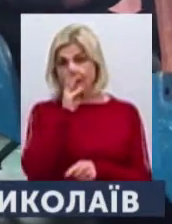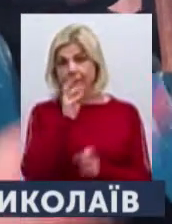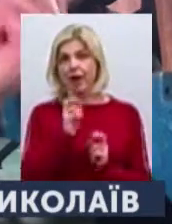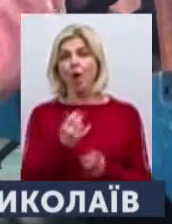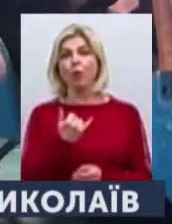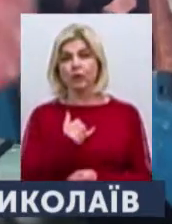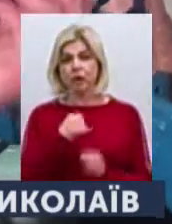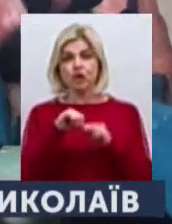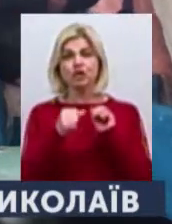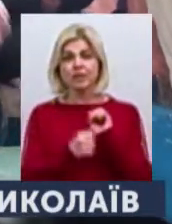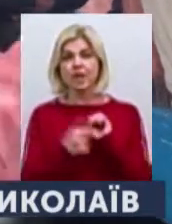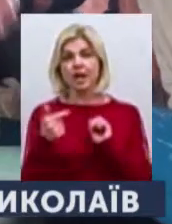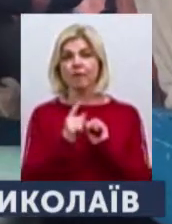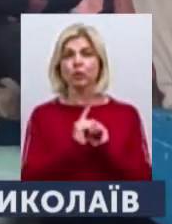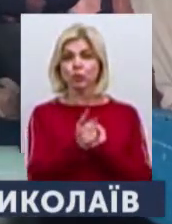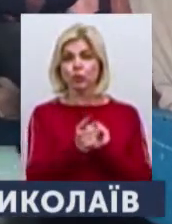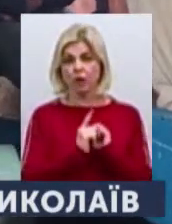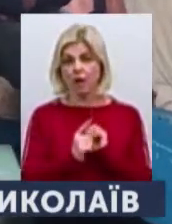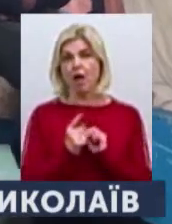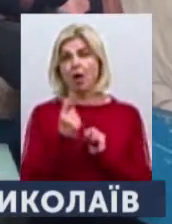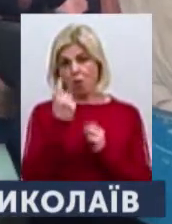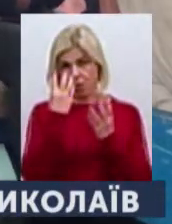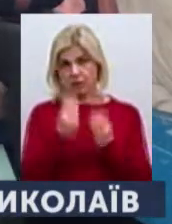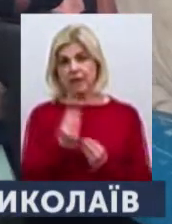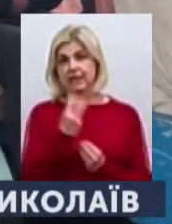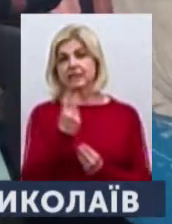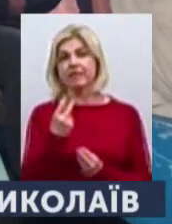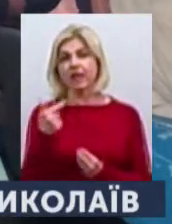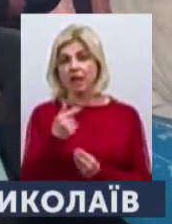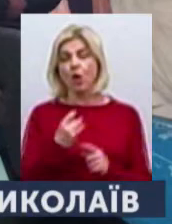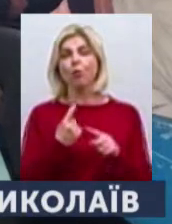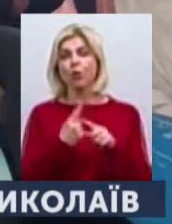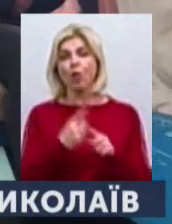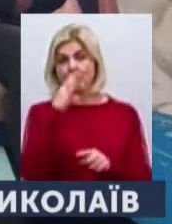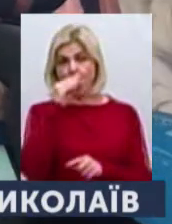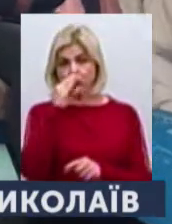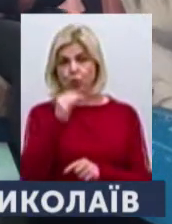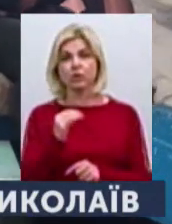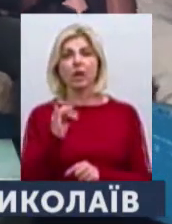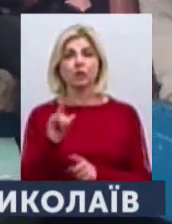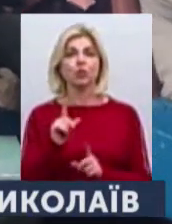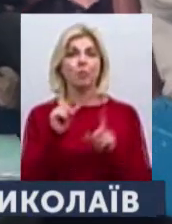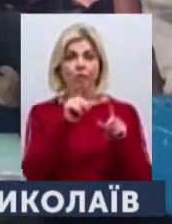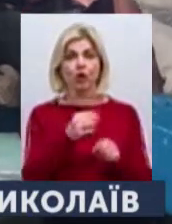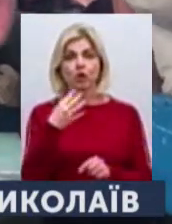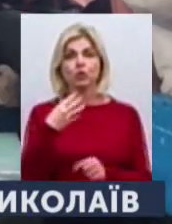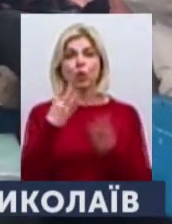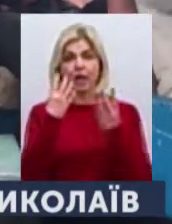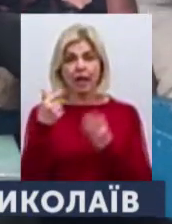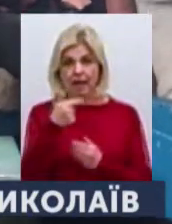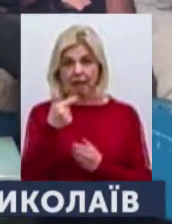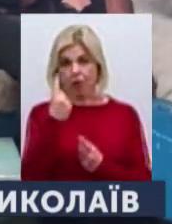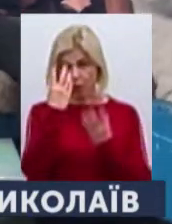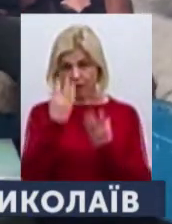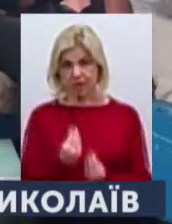по 16 гривень туди-сюди, це 30, скільки там ще, то 2 гривні. Плюс ще маршрутку треба оттуда, щоб поїхати. Це вже 40 гривень, вважайте, буде за день,